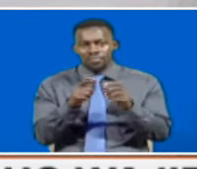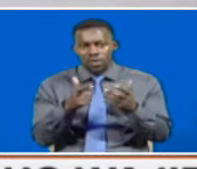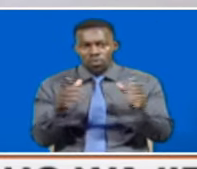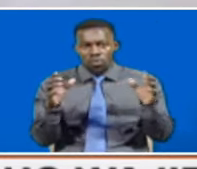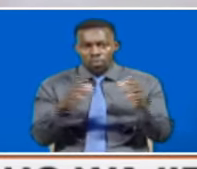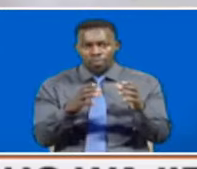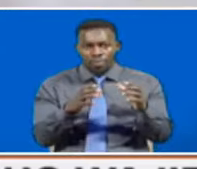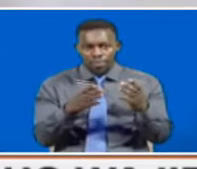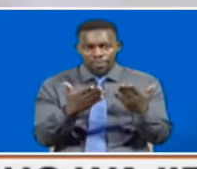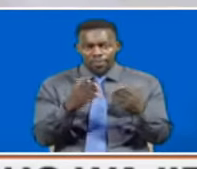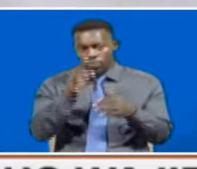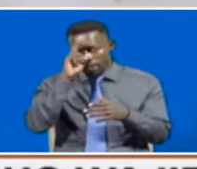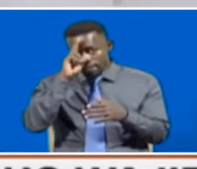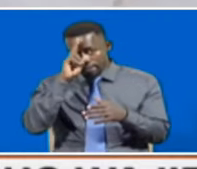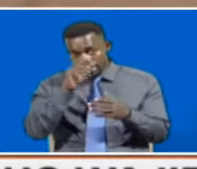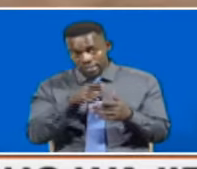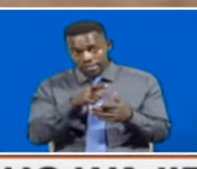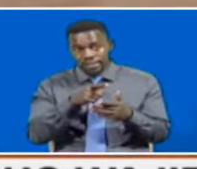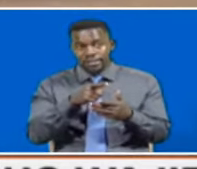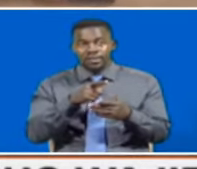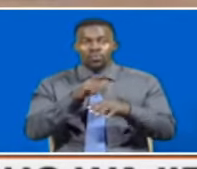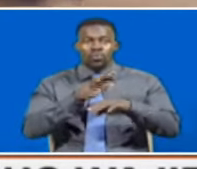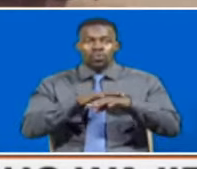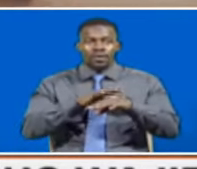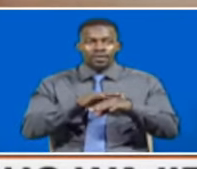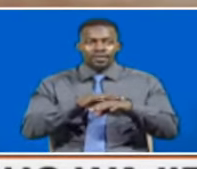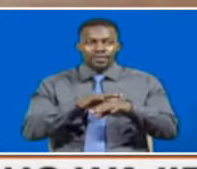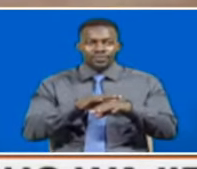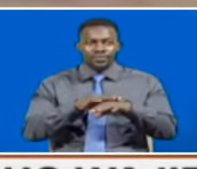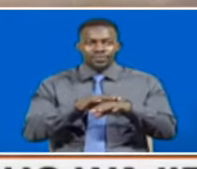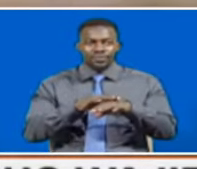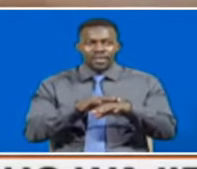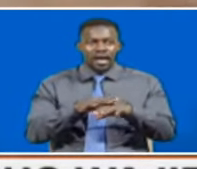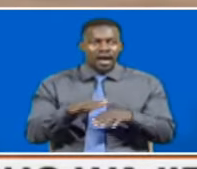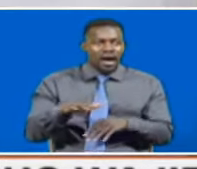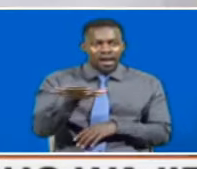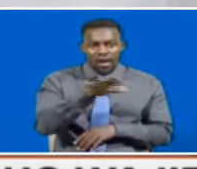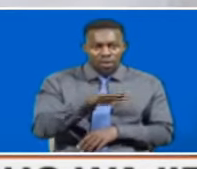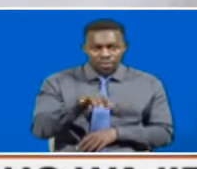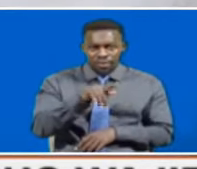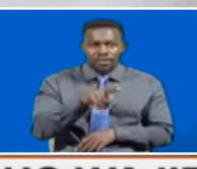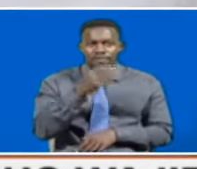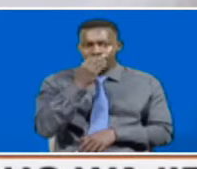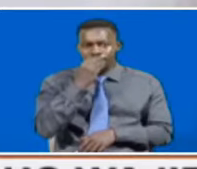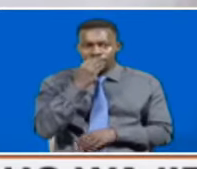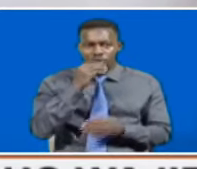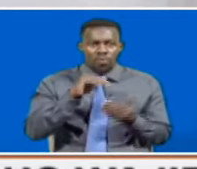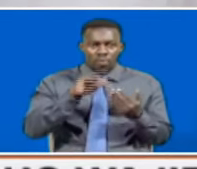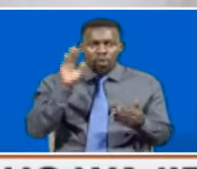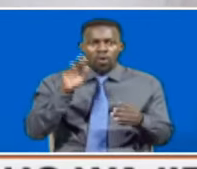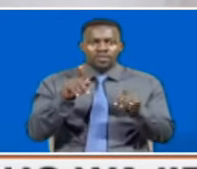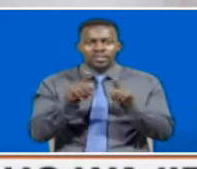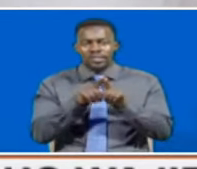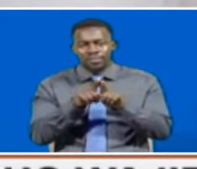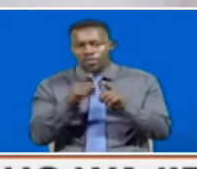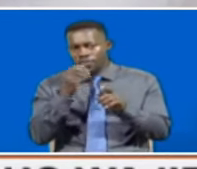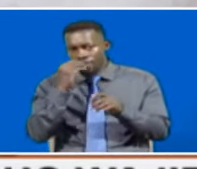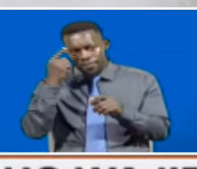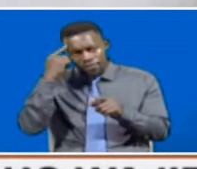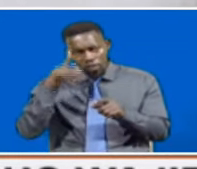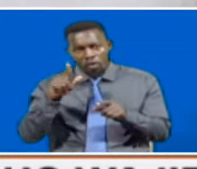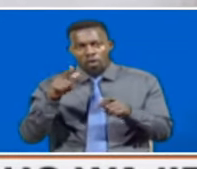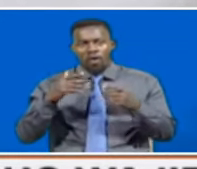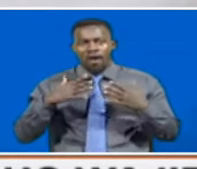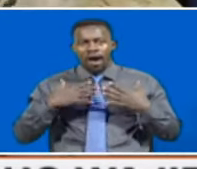usalama kutoka Lehele sub county, na hiyo sehemu ni sehemu ya malisho ya wafugaji kutoka